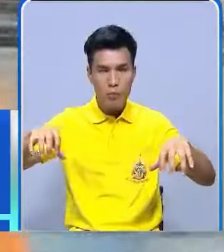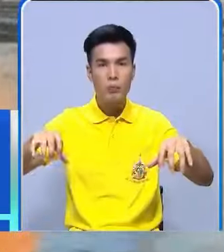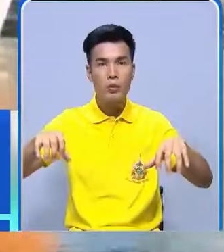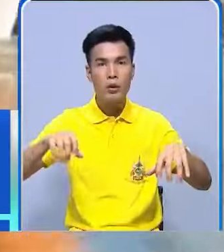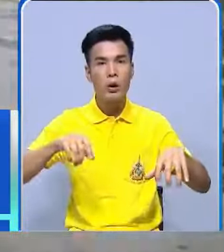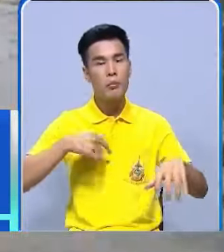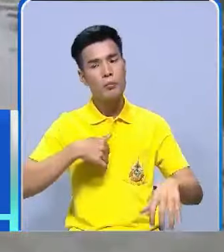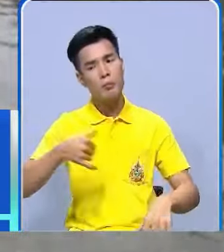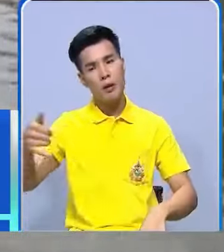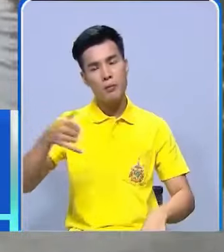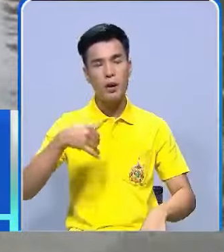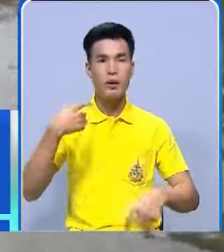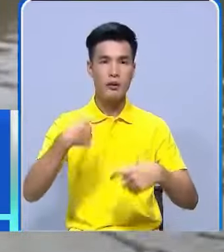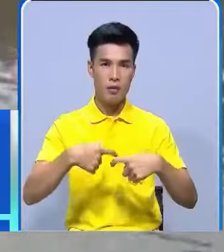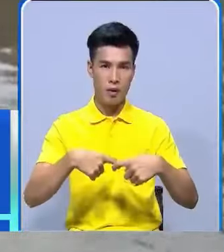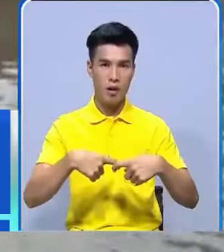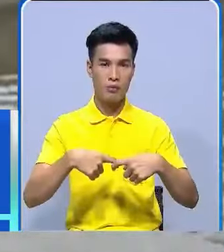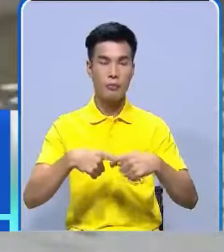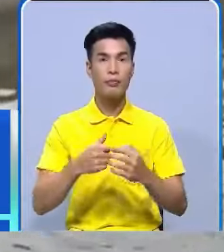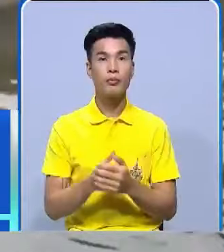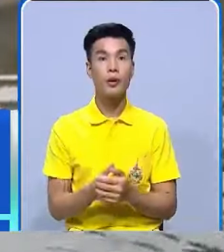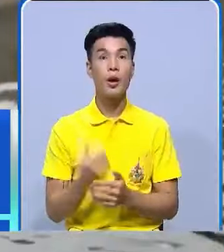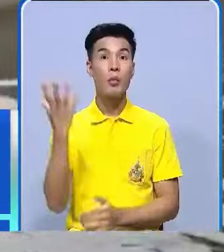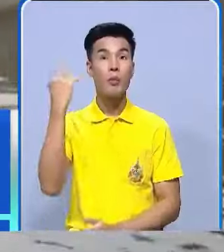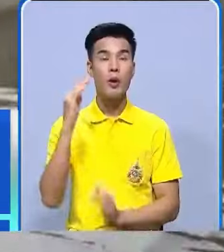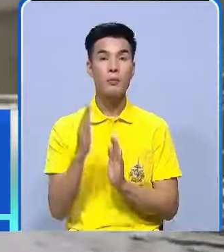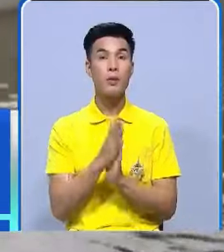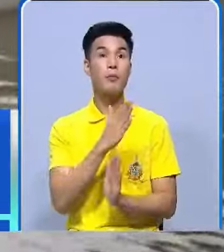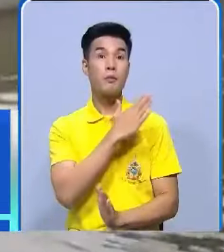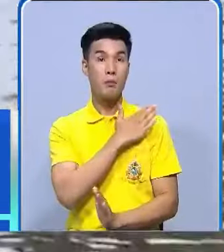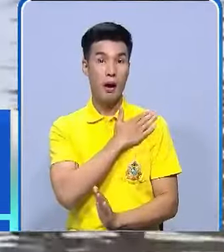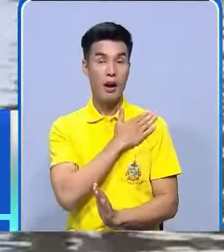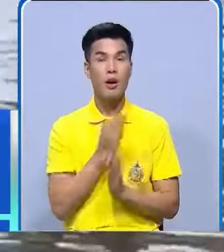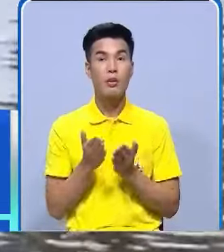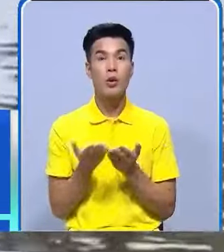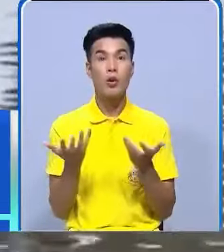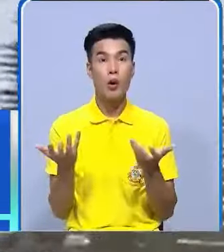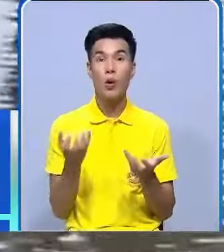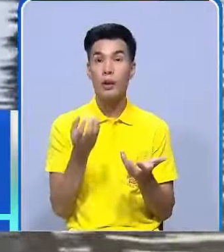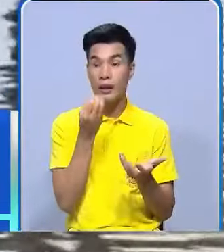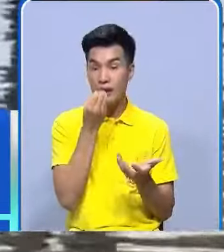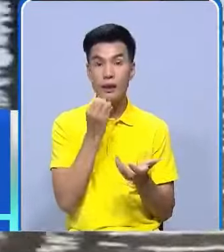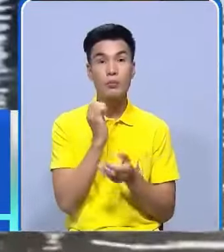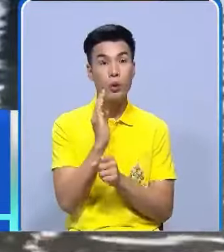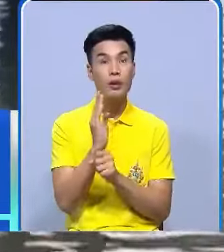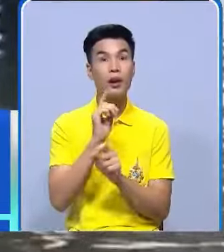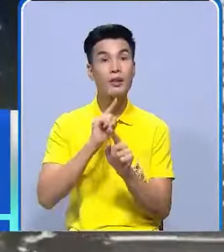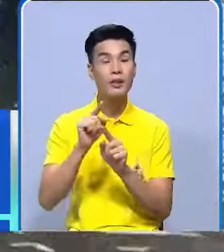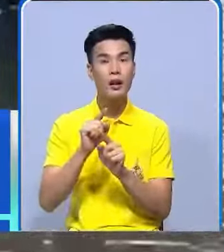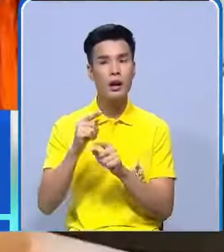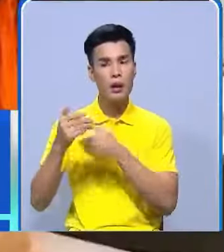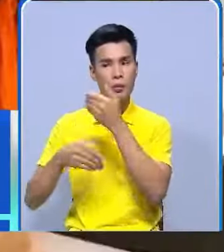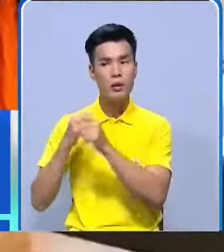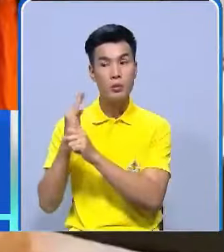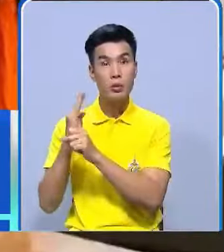ทีลำบากนะคะเมื่อวานนี้มีคณะสงฆ์และญาติธรรมลงเรือเอาสิ่งของบรรเทาทุกข์ที่ได้จากการจัดกิจกรรมทำบุญตัก